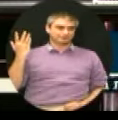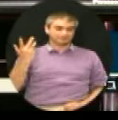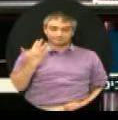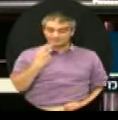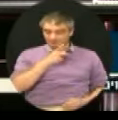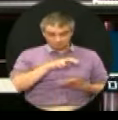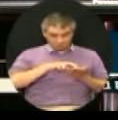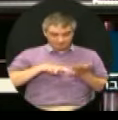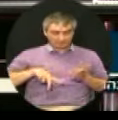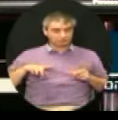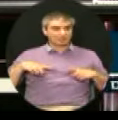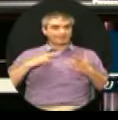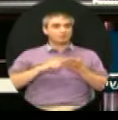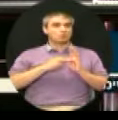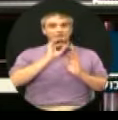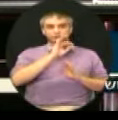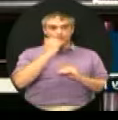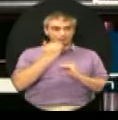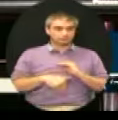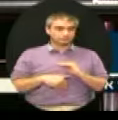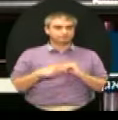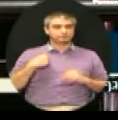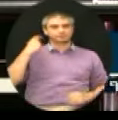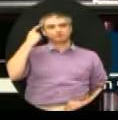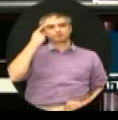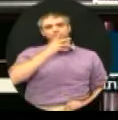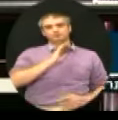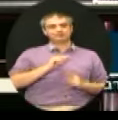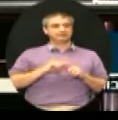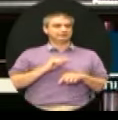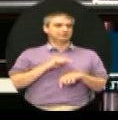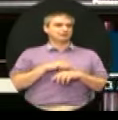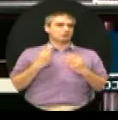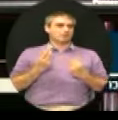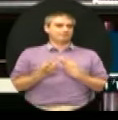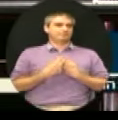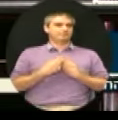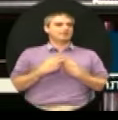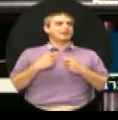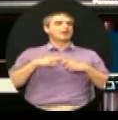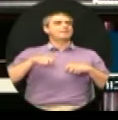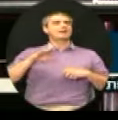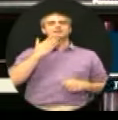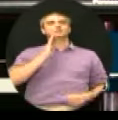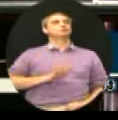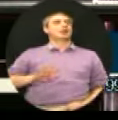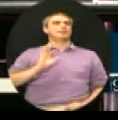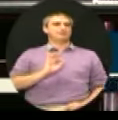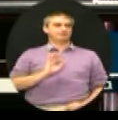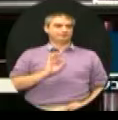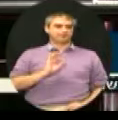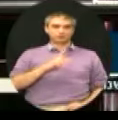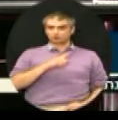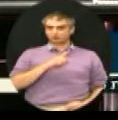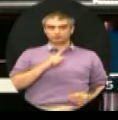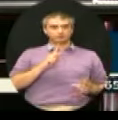מרגע שפרש מהחיים הפוליטיים שלו, חשבנו שזה עיתוי טוב לצרף אותו לפרלמנט הירושלמי. יש